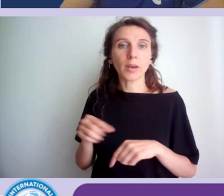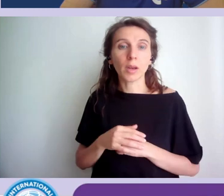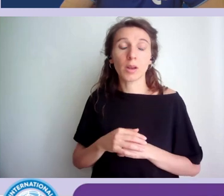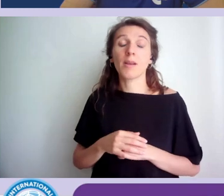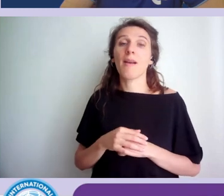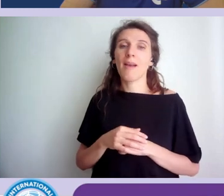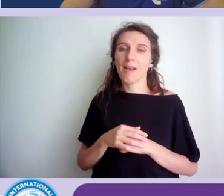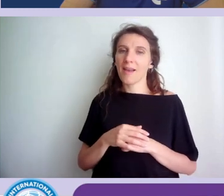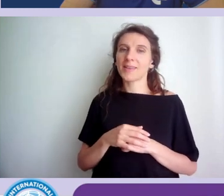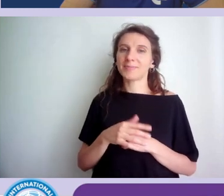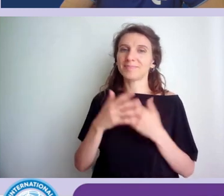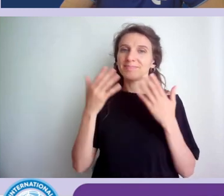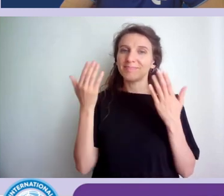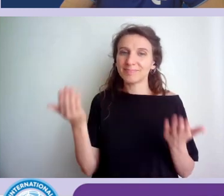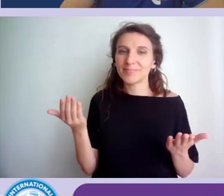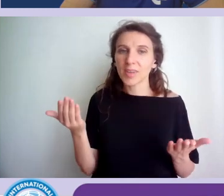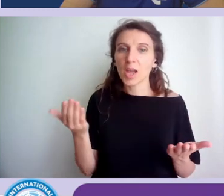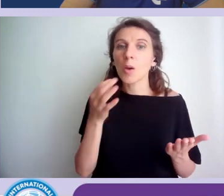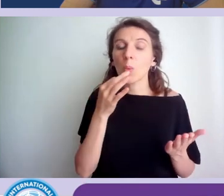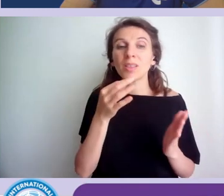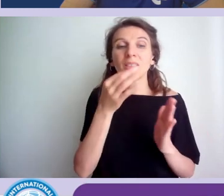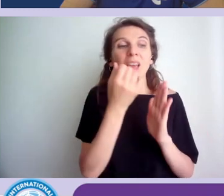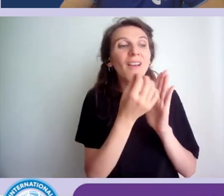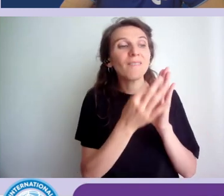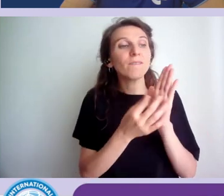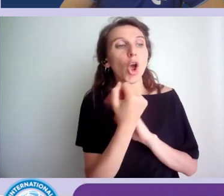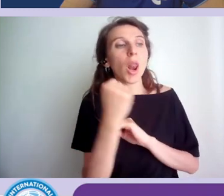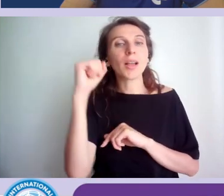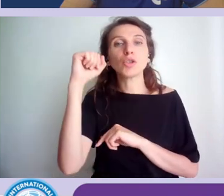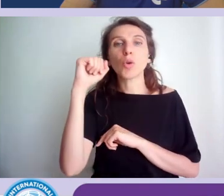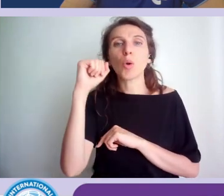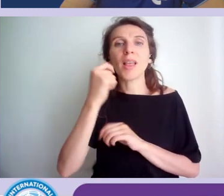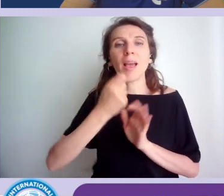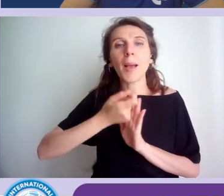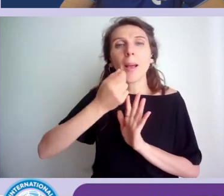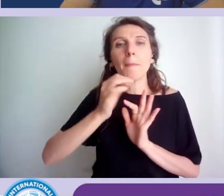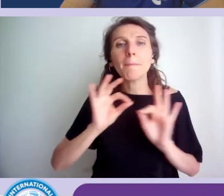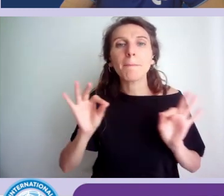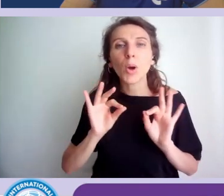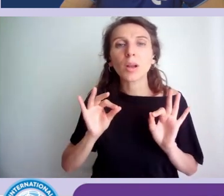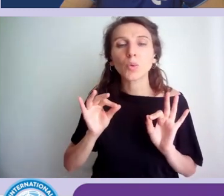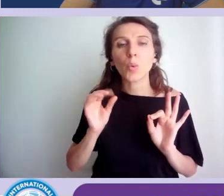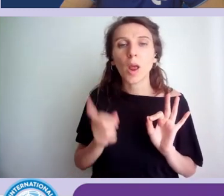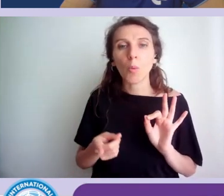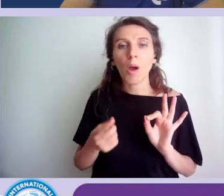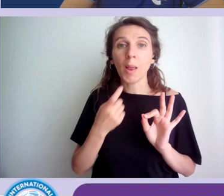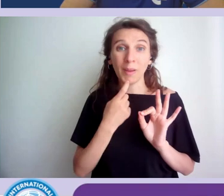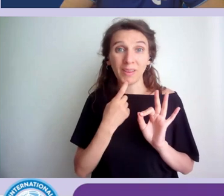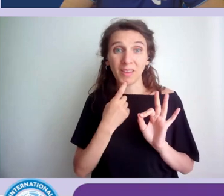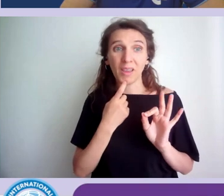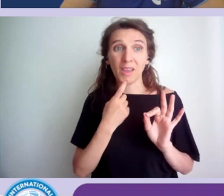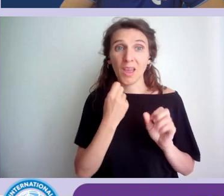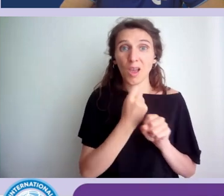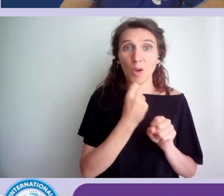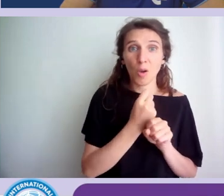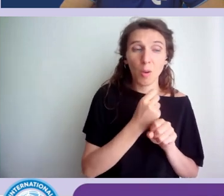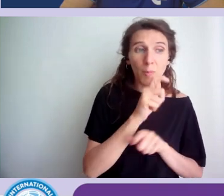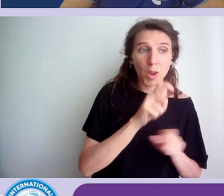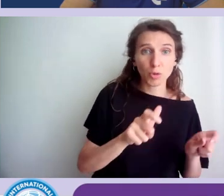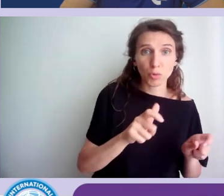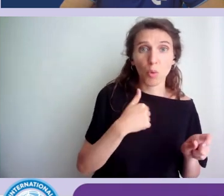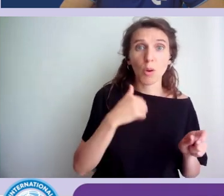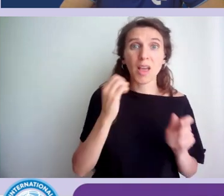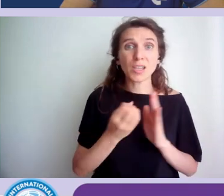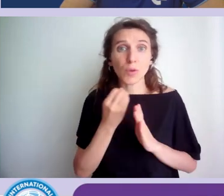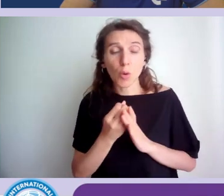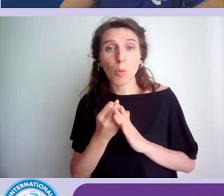Quant'è importante quella violazione per chi per gli utenti per chi fa sviluppo per per il costo per